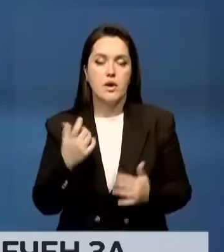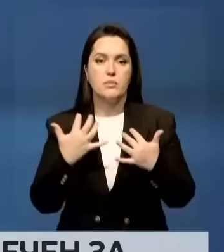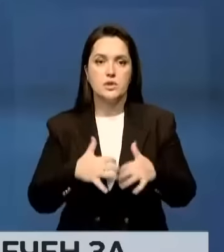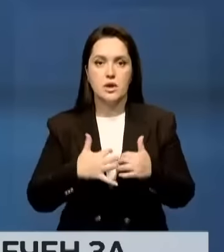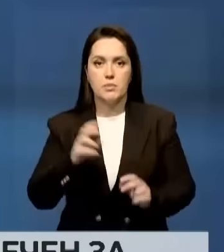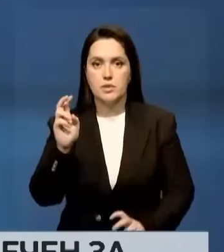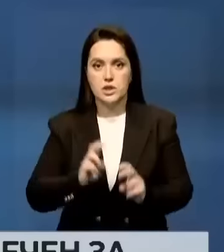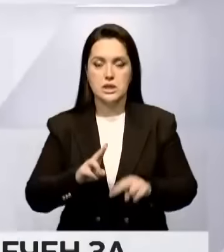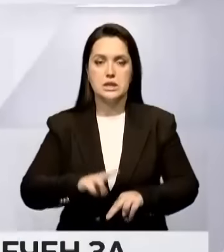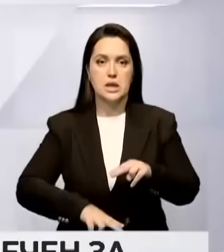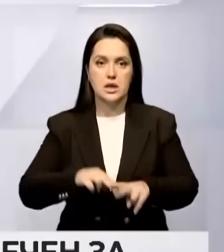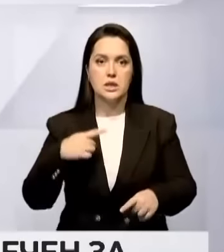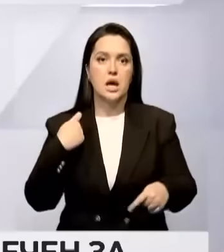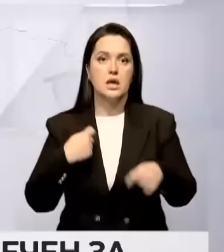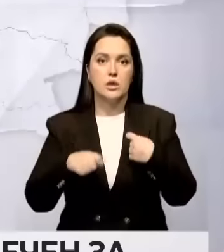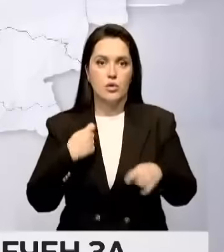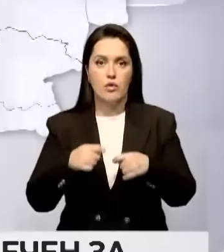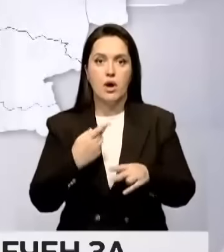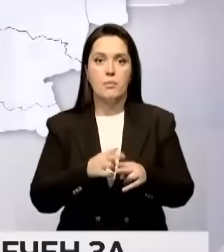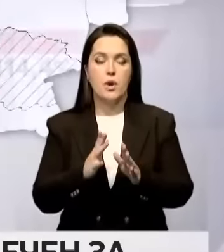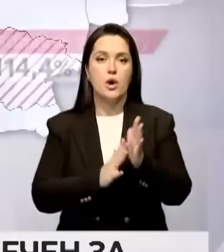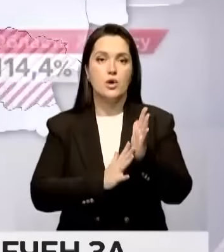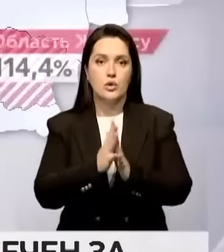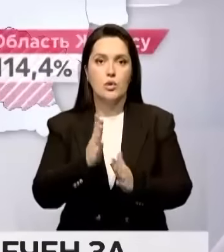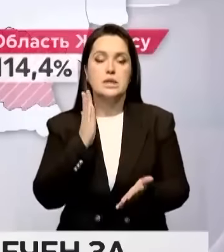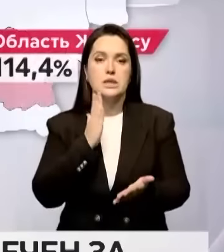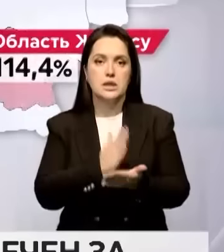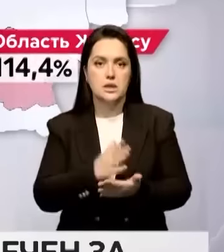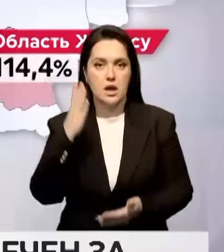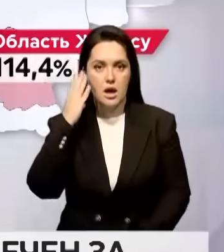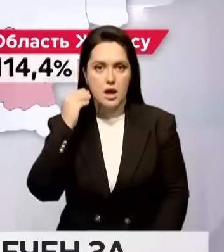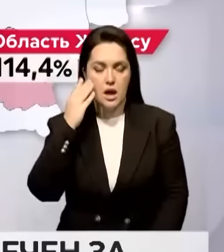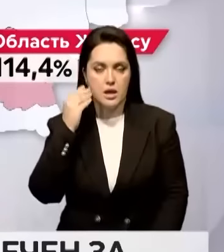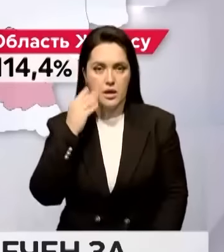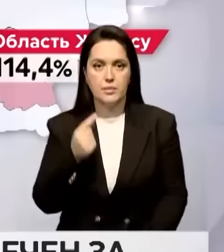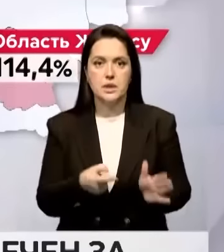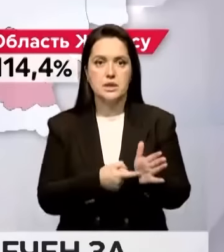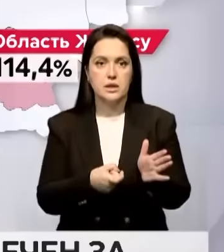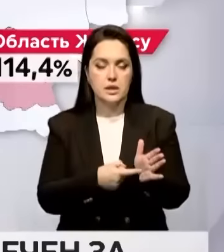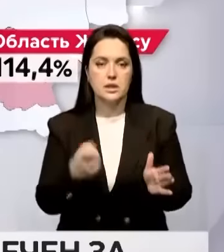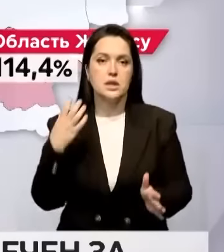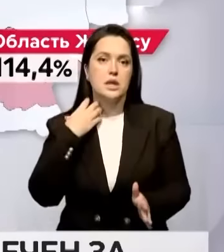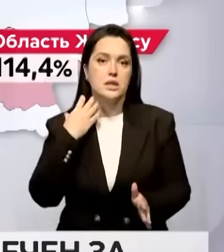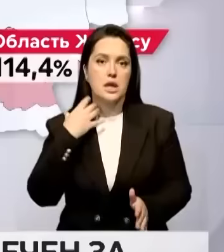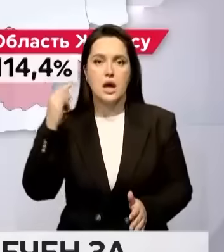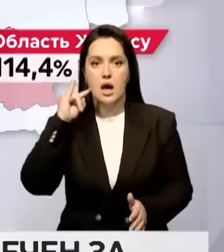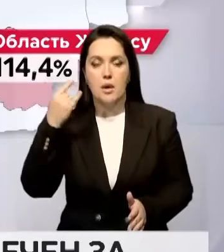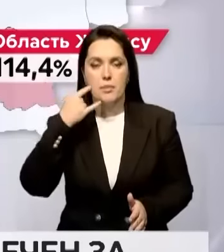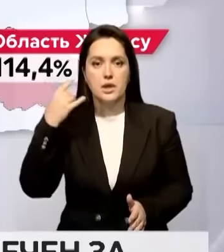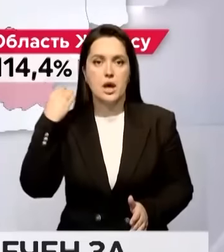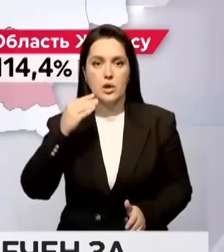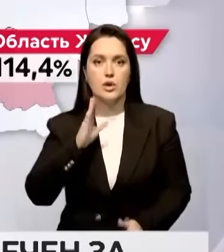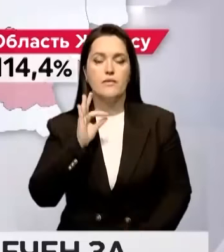хозяйство, обрабатывающая промышленность, строительство и торговля. В разрезе регионов рост демонстрируют Алма-Атинская, Карагандинская,